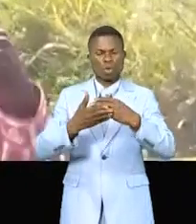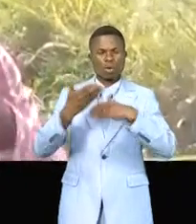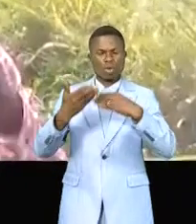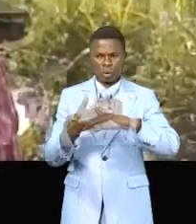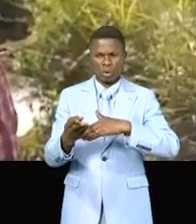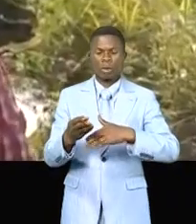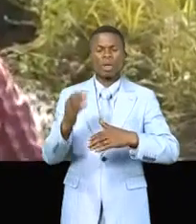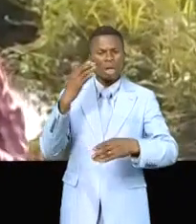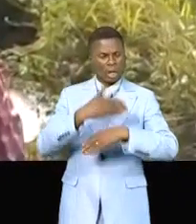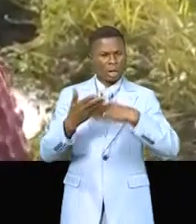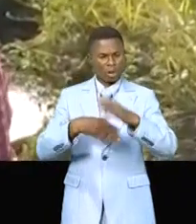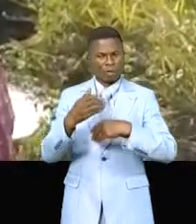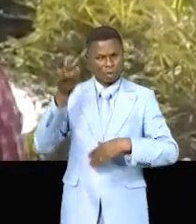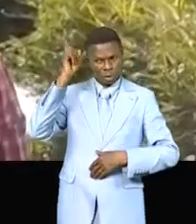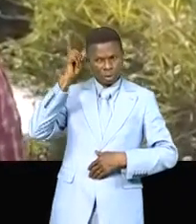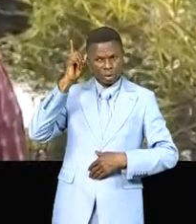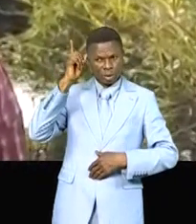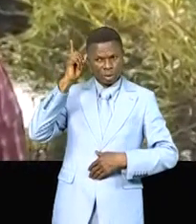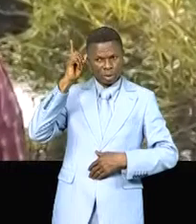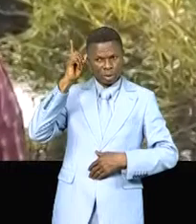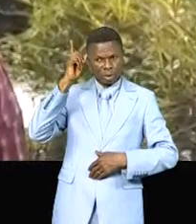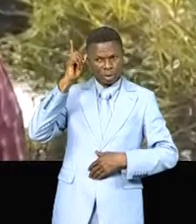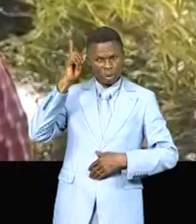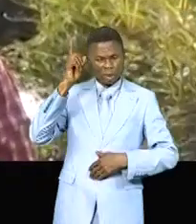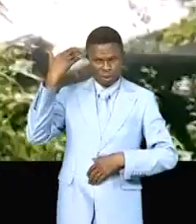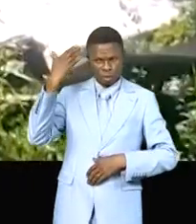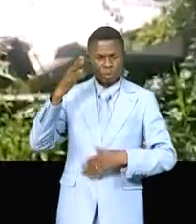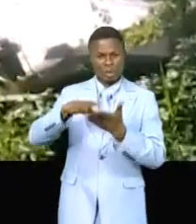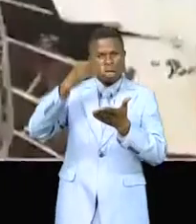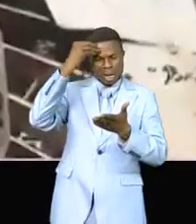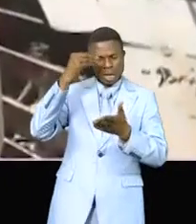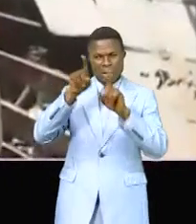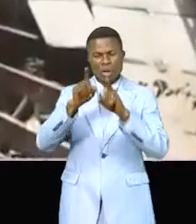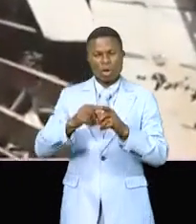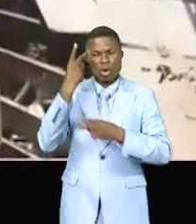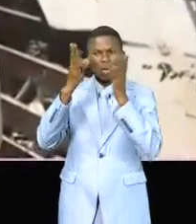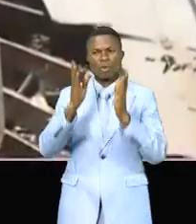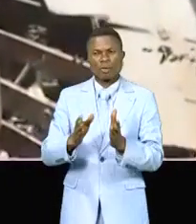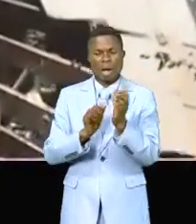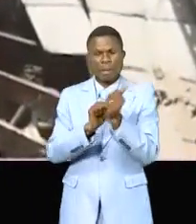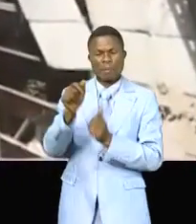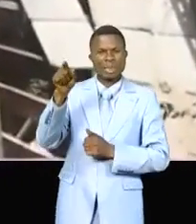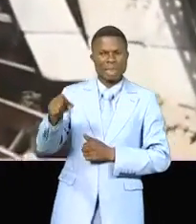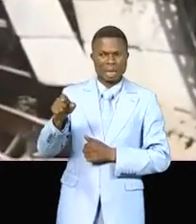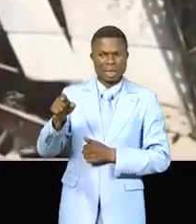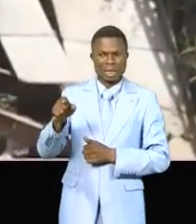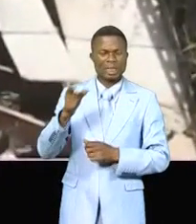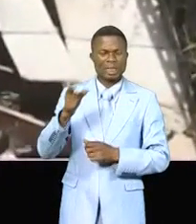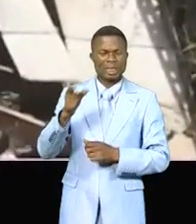on l'a fait dernièrement parce que ce n'était pas bien fait. Et d'autres passagers qui aiment bien s'approvisionner